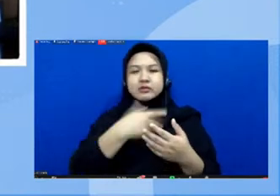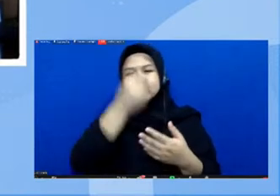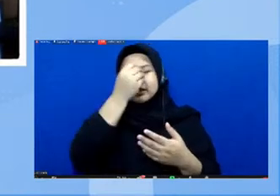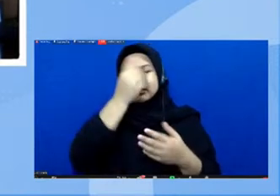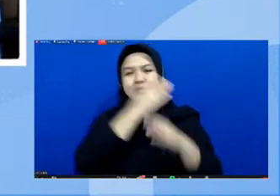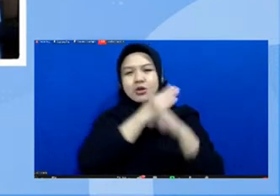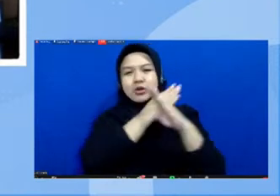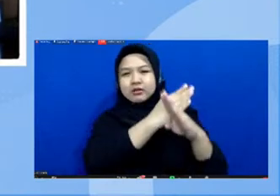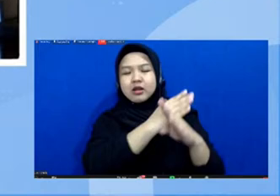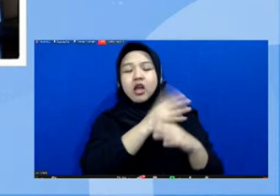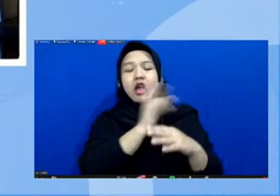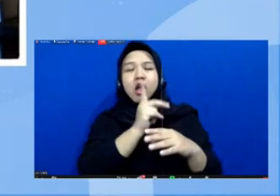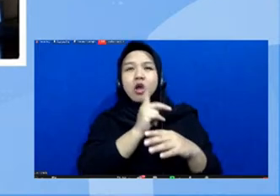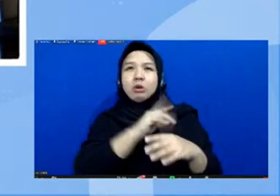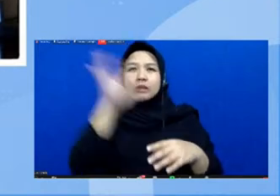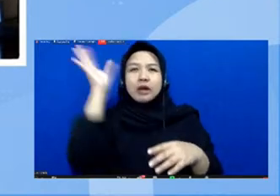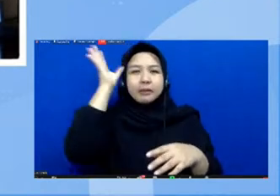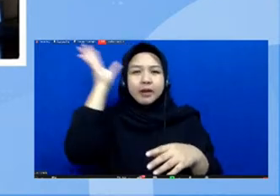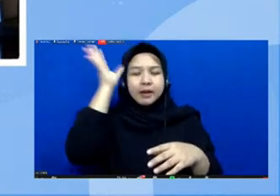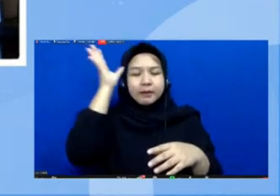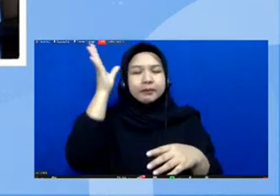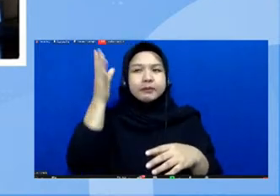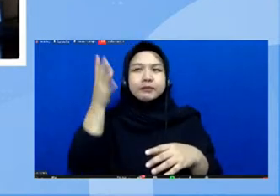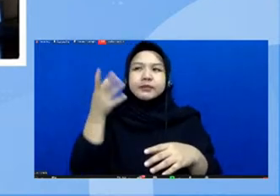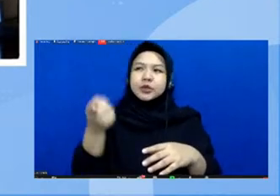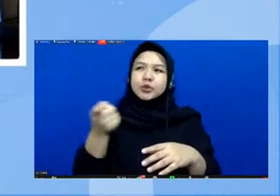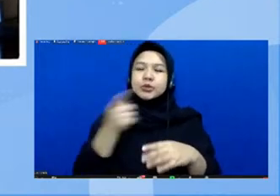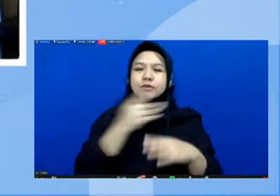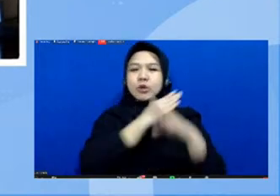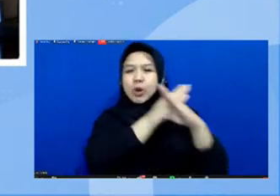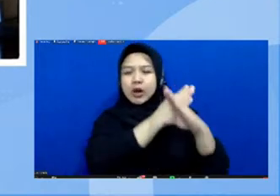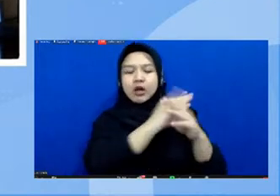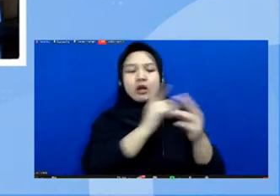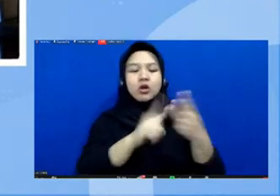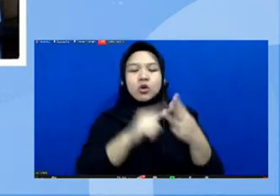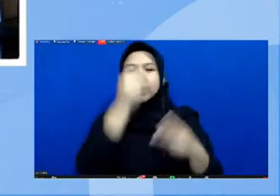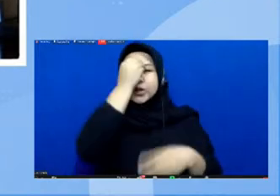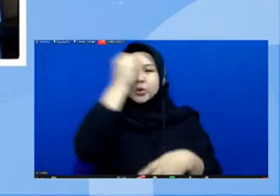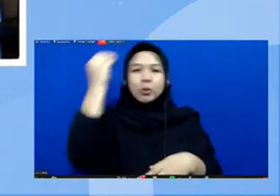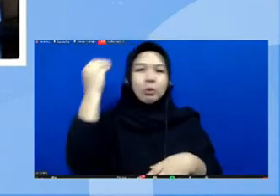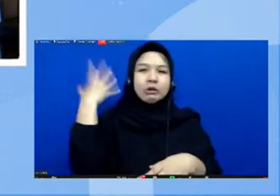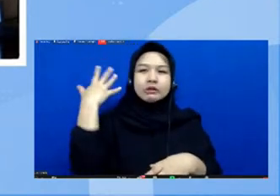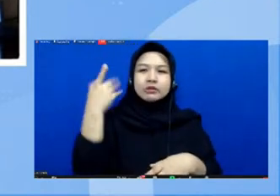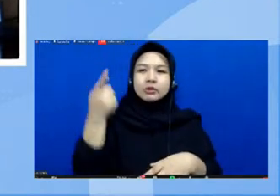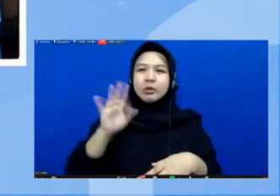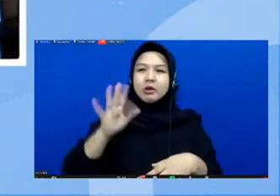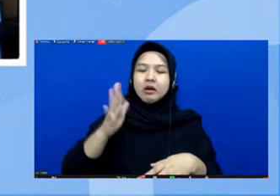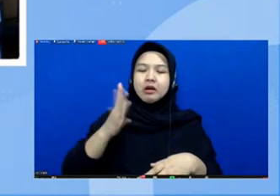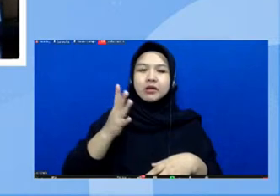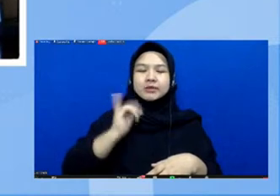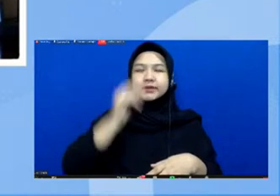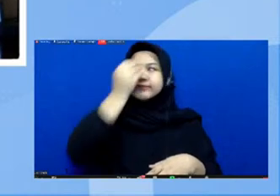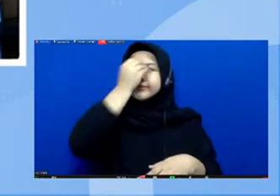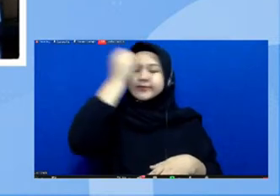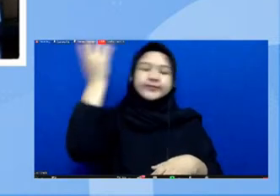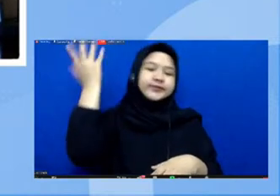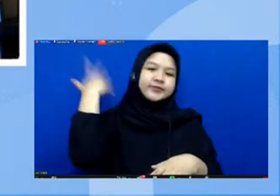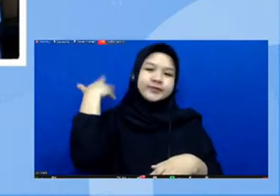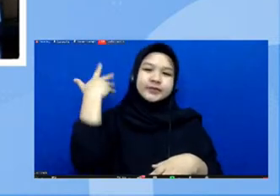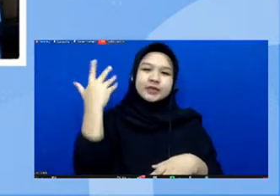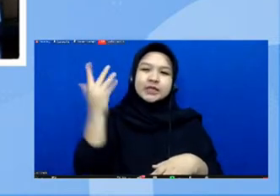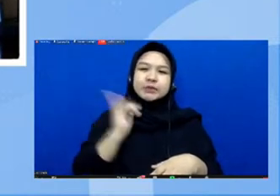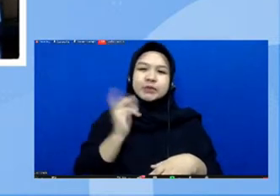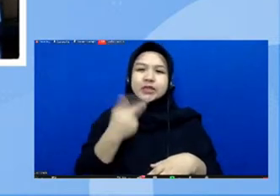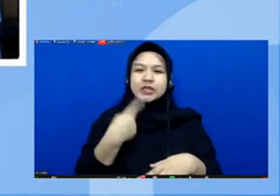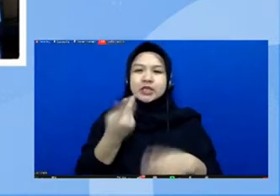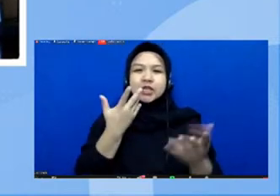Kalau misunderstanding dia nggak paham, kalau denial dia menolak, kalau ignorant itu kadang-kadang dia lalai aja gitu. Ya kayak kita pun